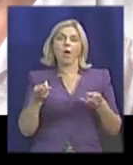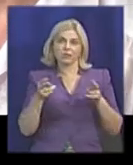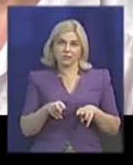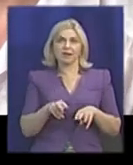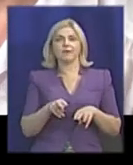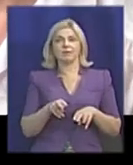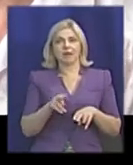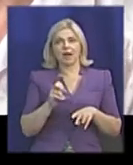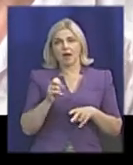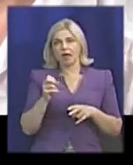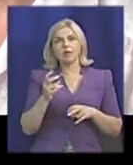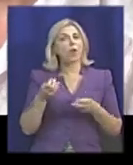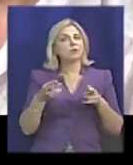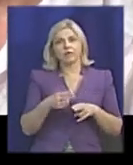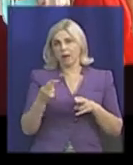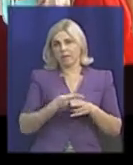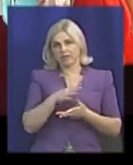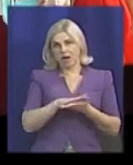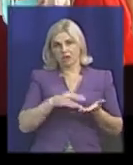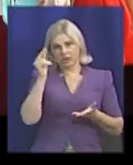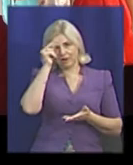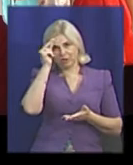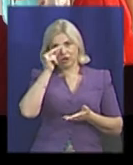без подальшого навчання.